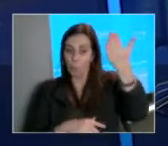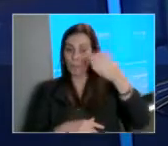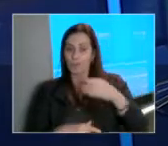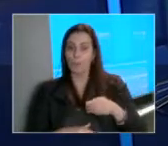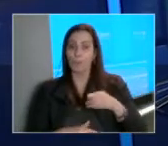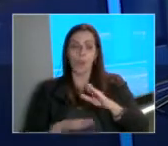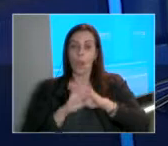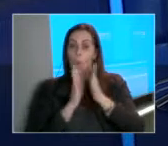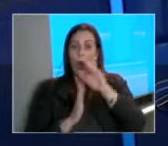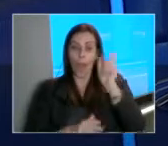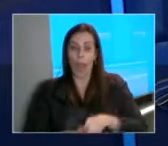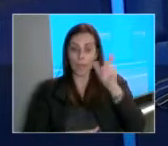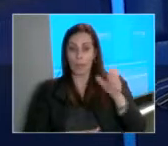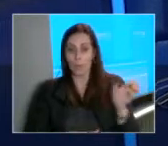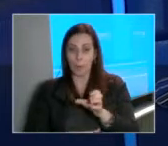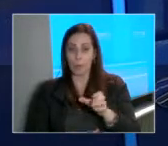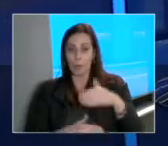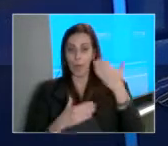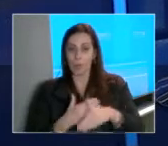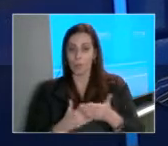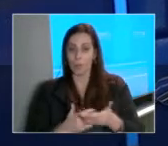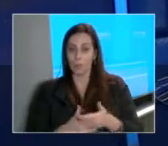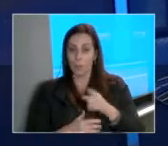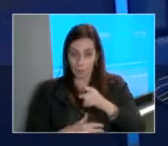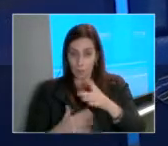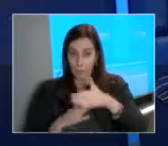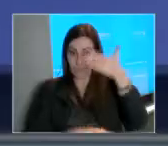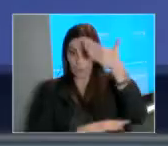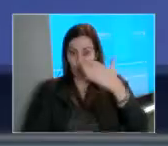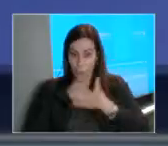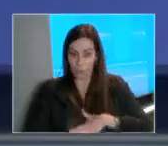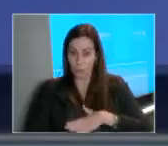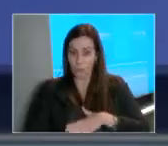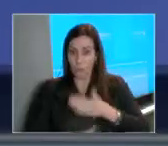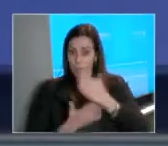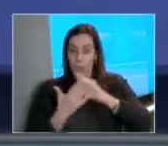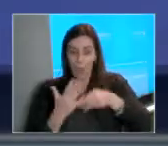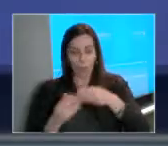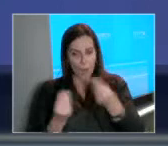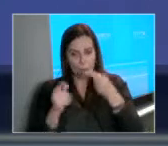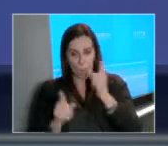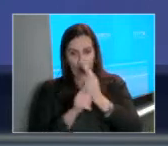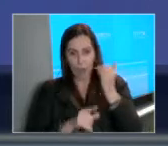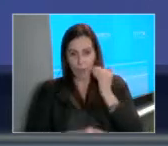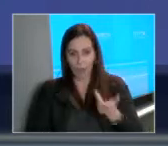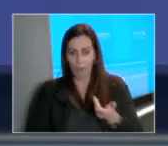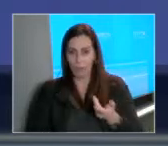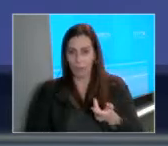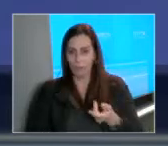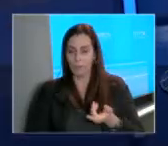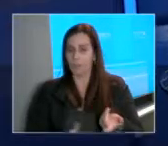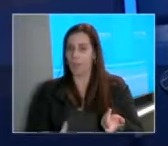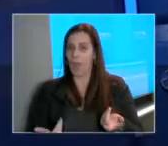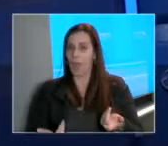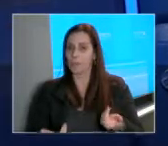זה, כי כל בן אדם שממנים, בסופו של דבר באים אליי... זה מה שמתניהו אנגלמן רוצה. לא, מתניהו אנגלמן כבר חתם על משהו כזה מול ארצות הברית. הוא בטח ממומן